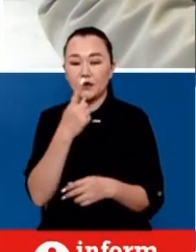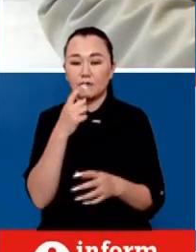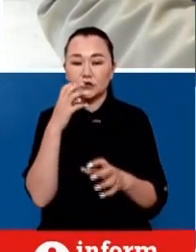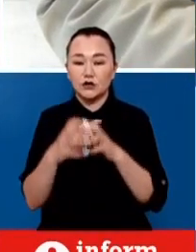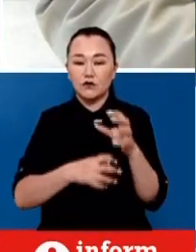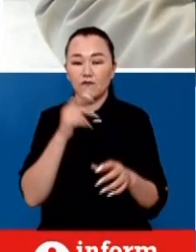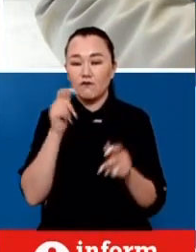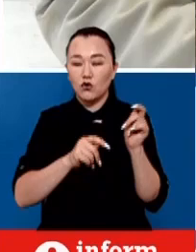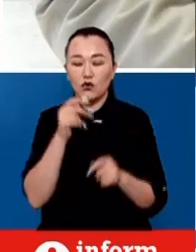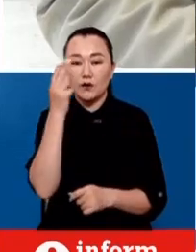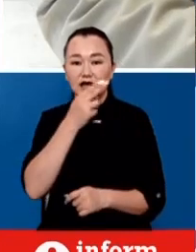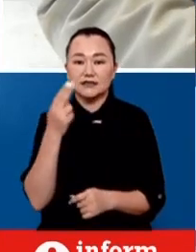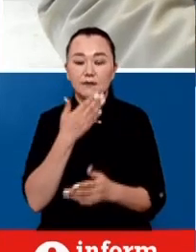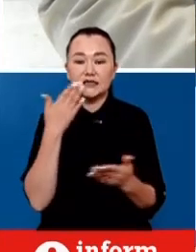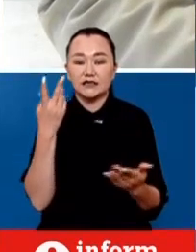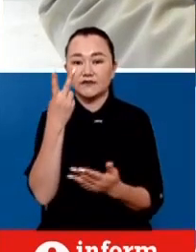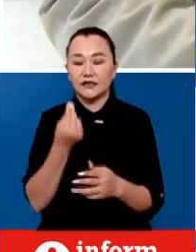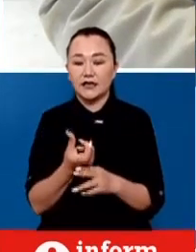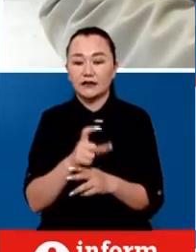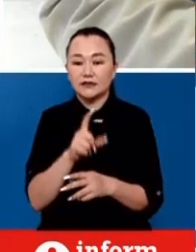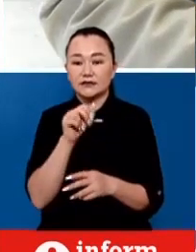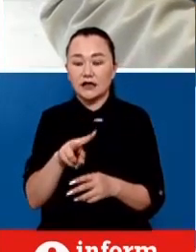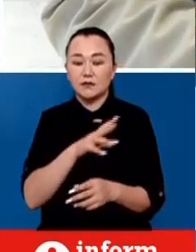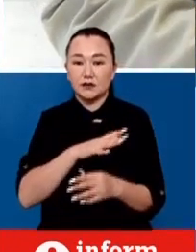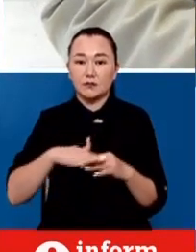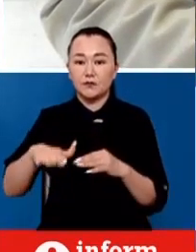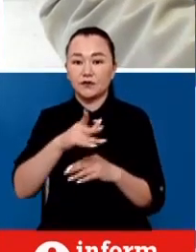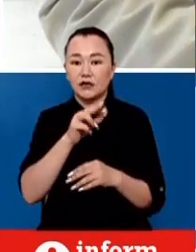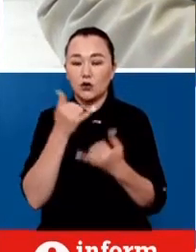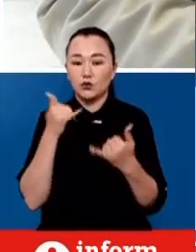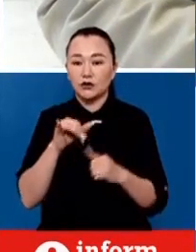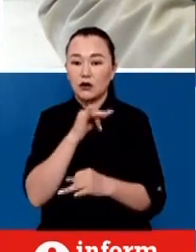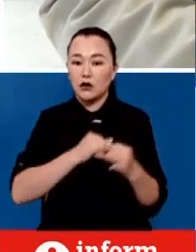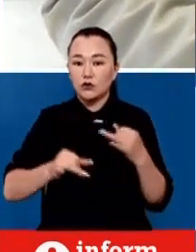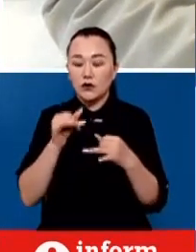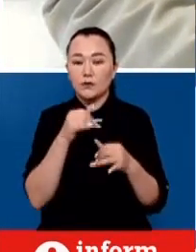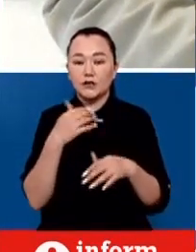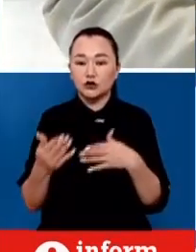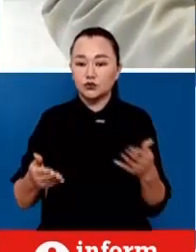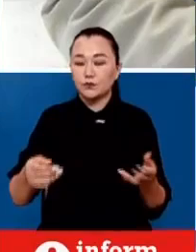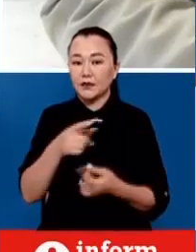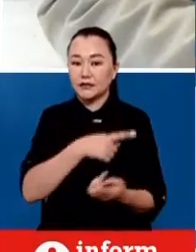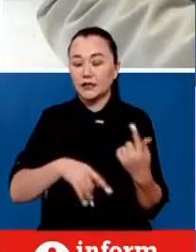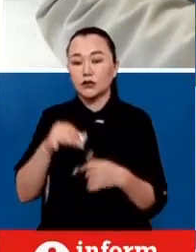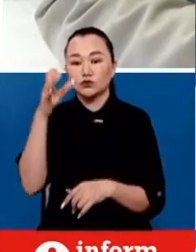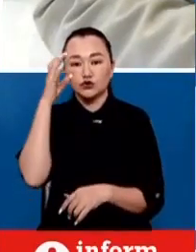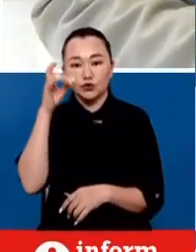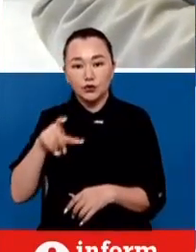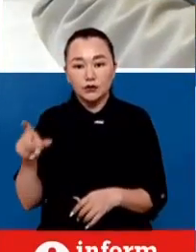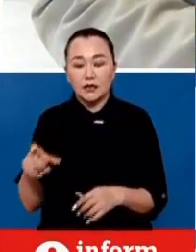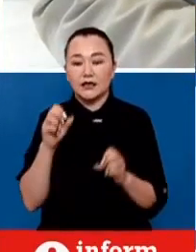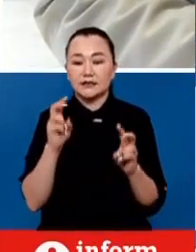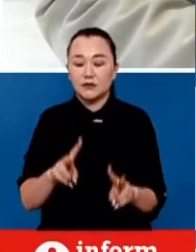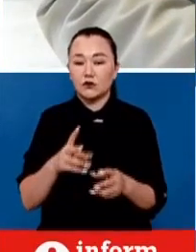форум «Астана». Последние два дня этот зал стал площадкой для уникального диалога между бизнесменами и учеными, экспертами